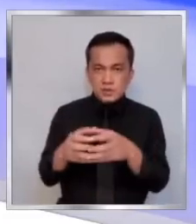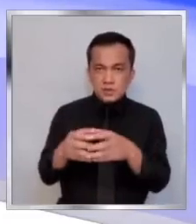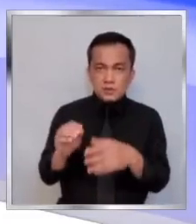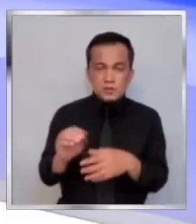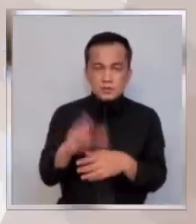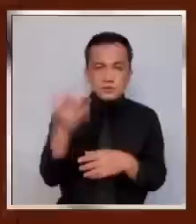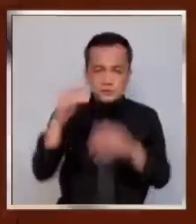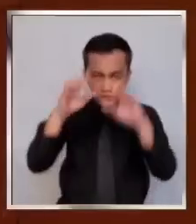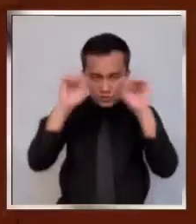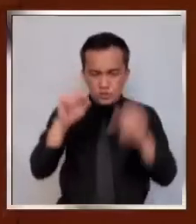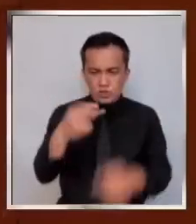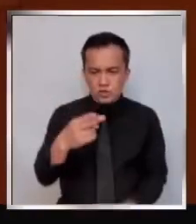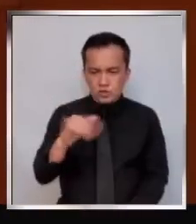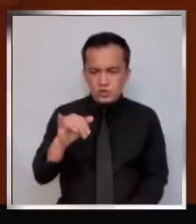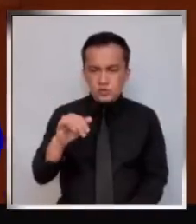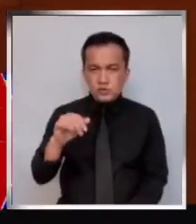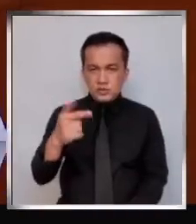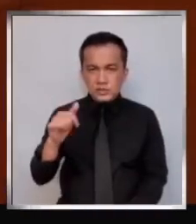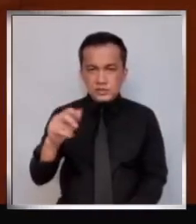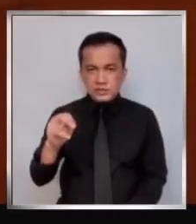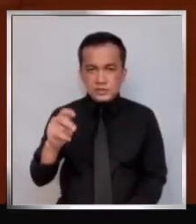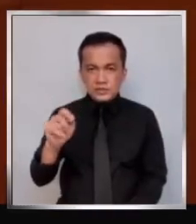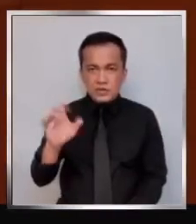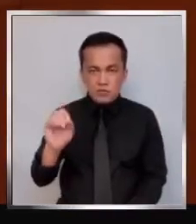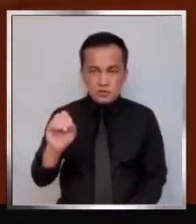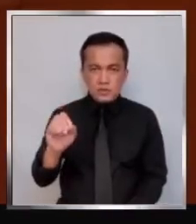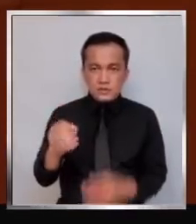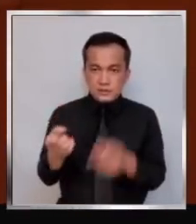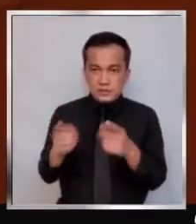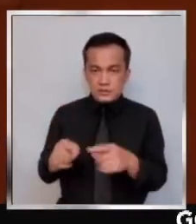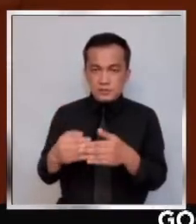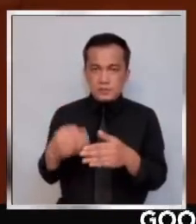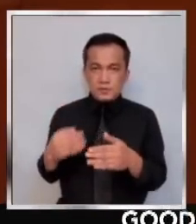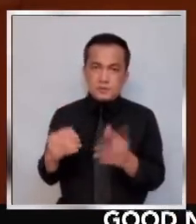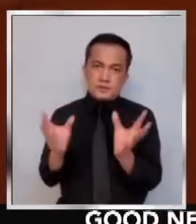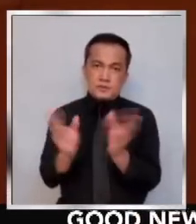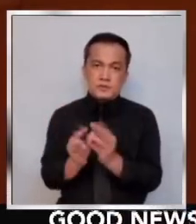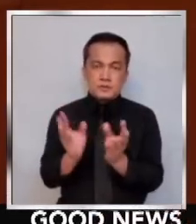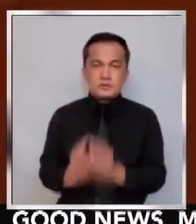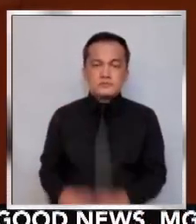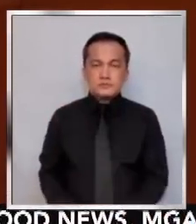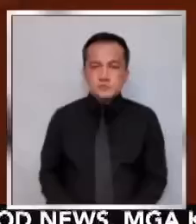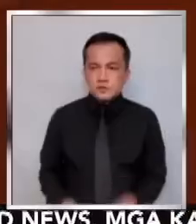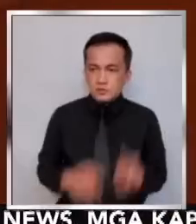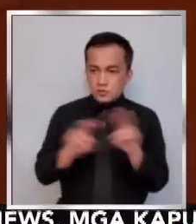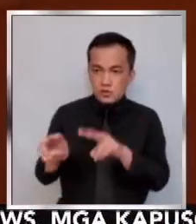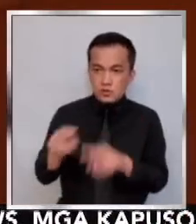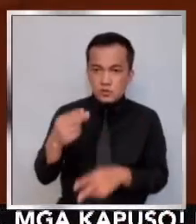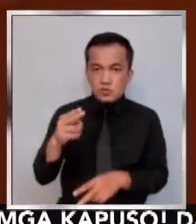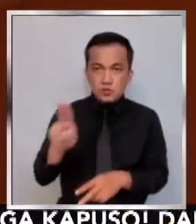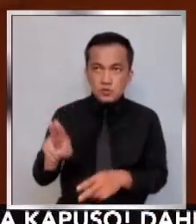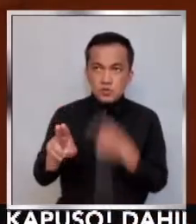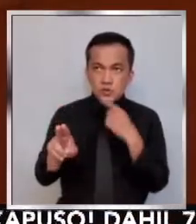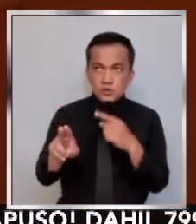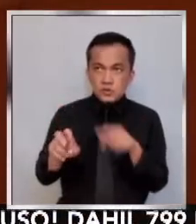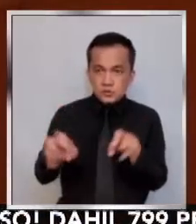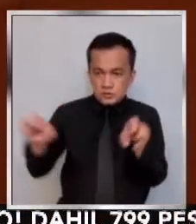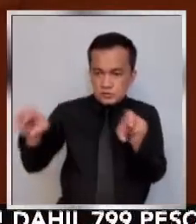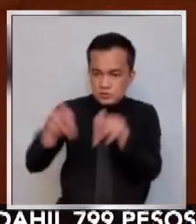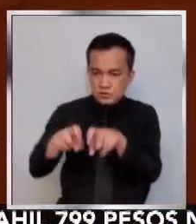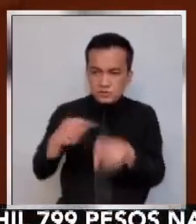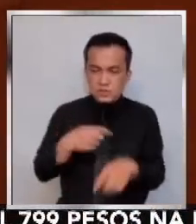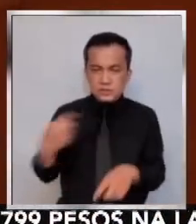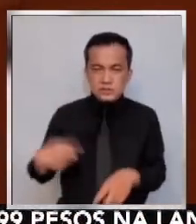Jintao. Nangyari ito bago pa magsimula ang sesyon. Makikita si Hu na nakaupo sa tabi ni Chinese President Xi